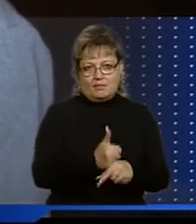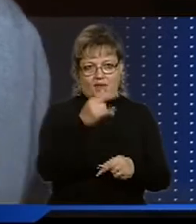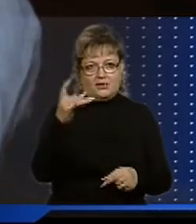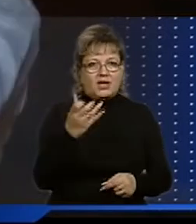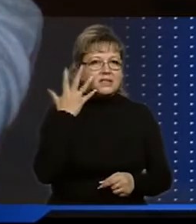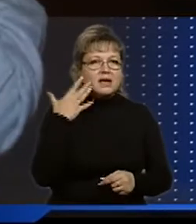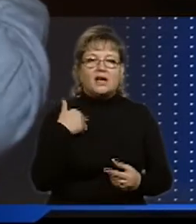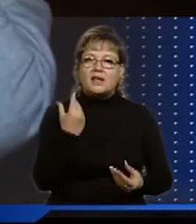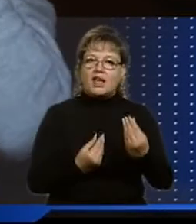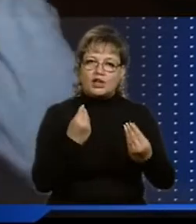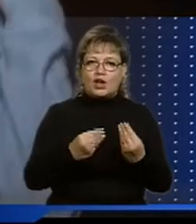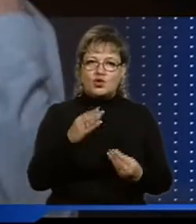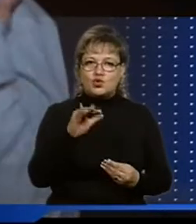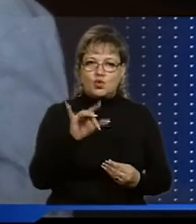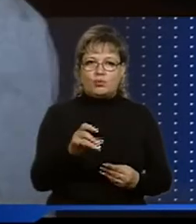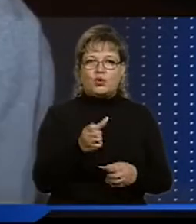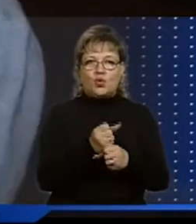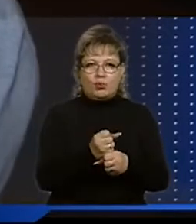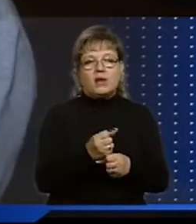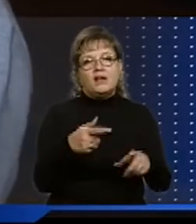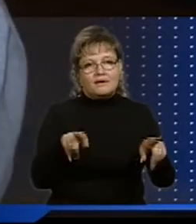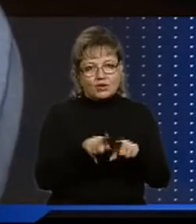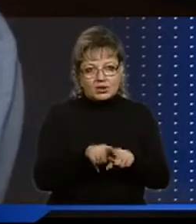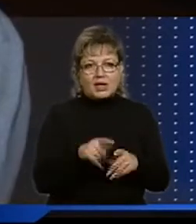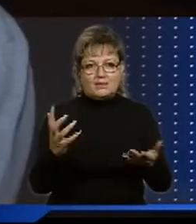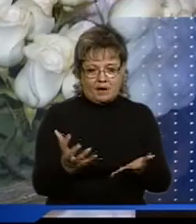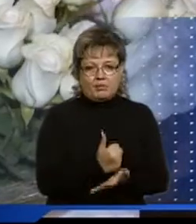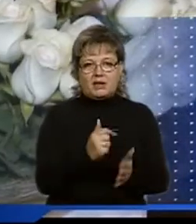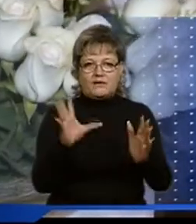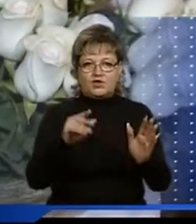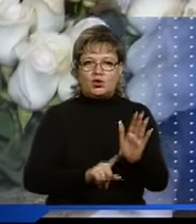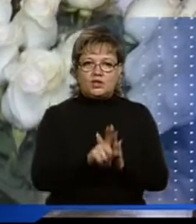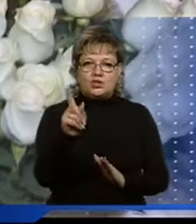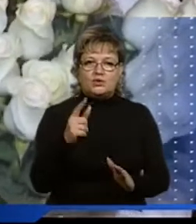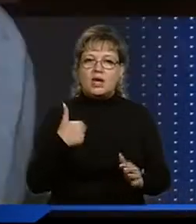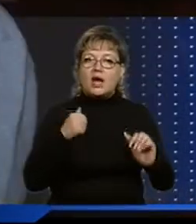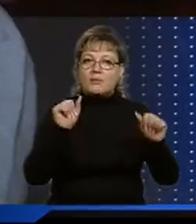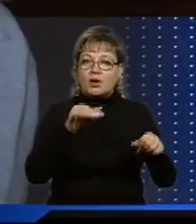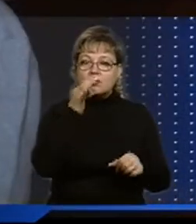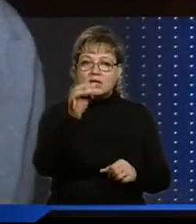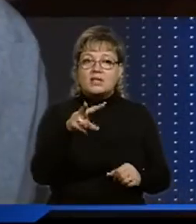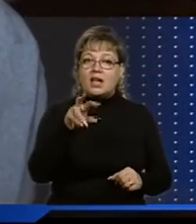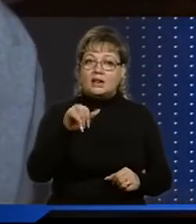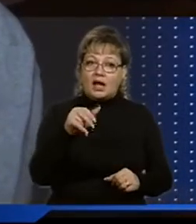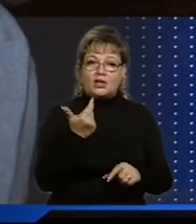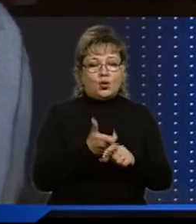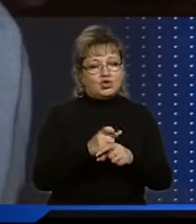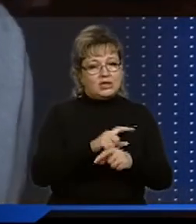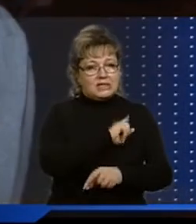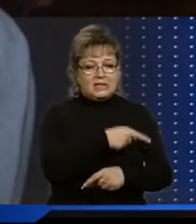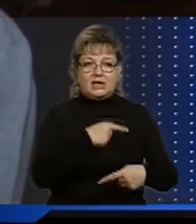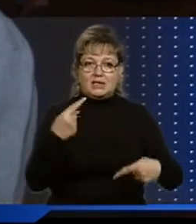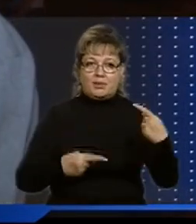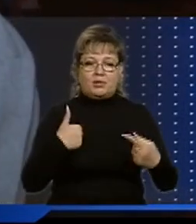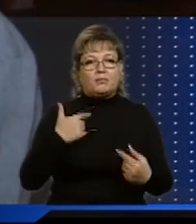раз, когда вот я играю в суперкубок, и первый раз вот так вот с победой все началось. Я могу сказать, что «Лада» очень сильный соперник, то